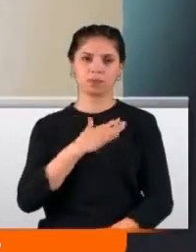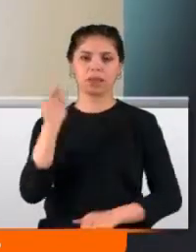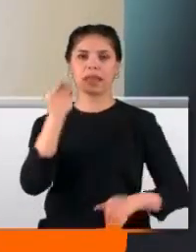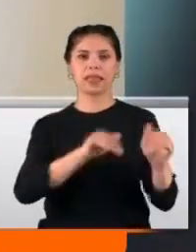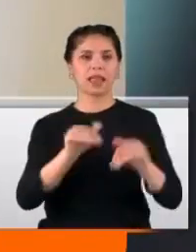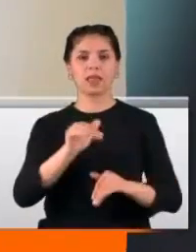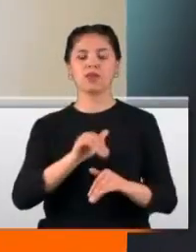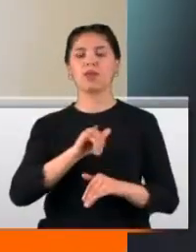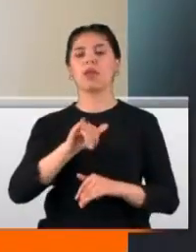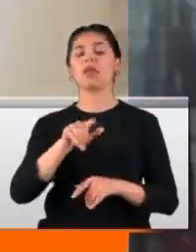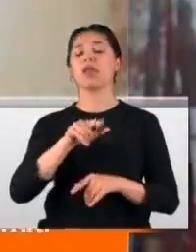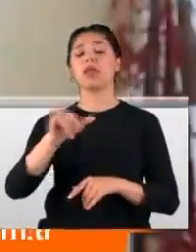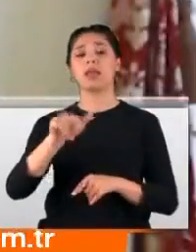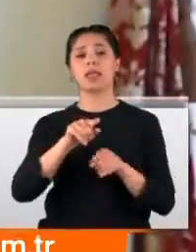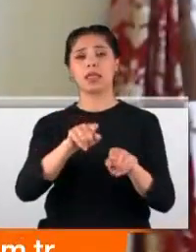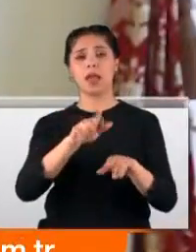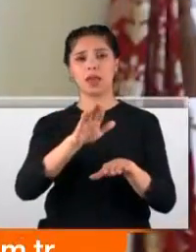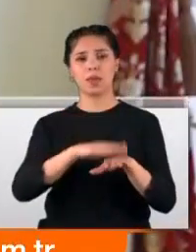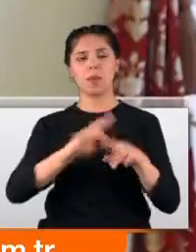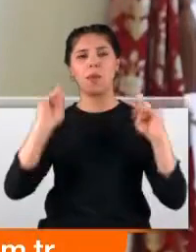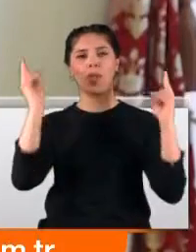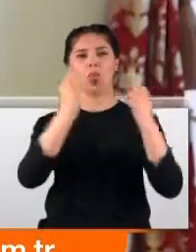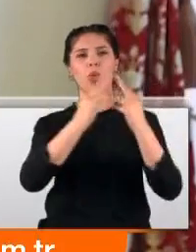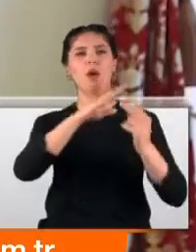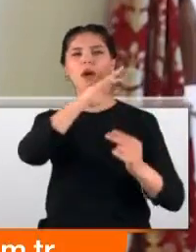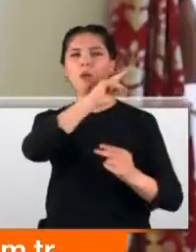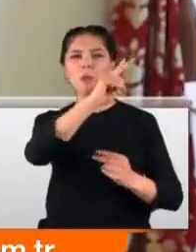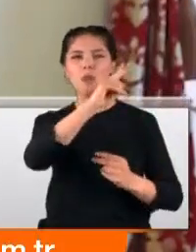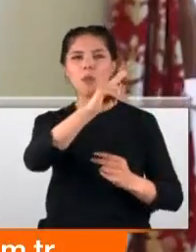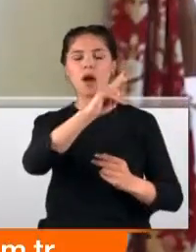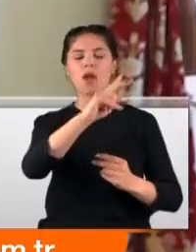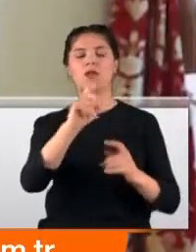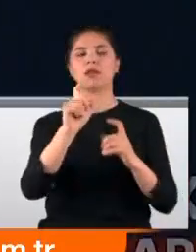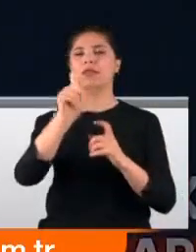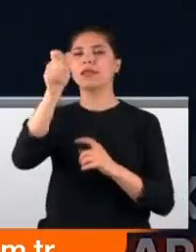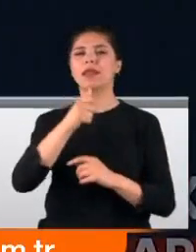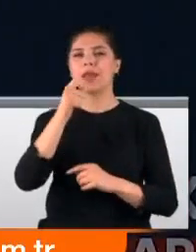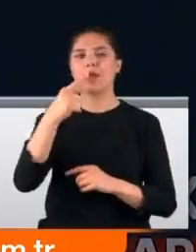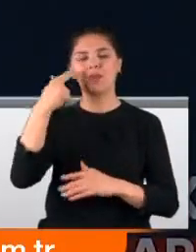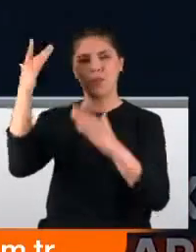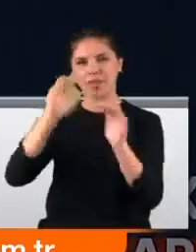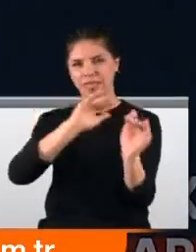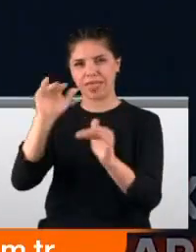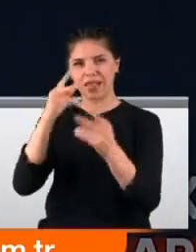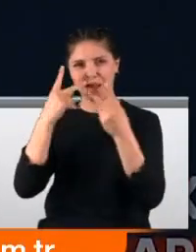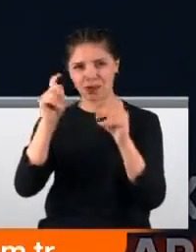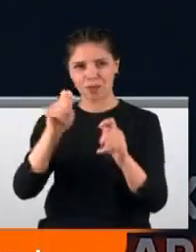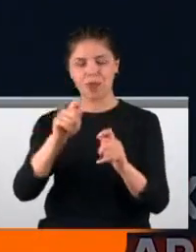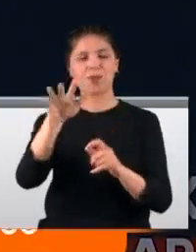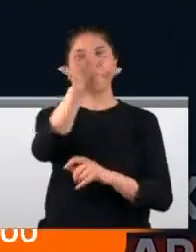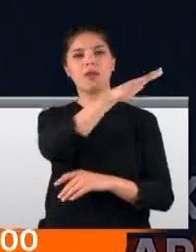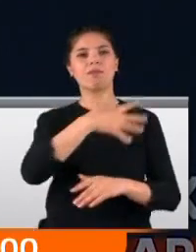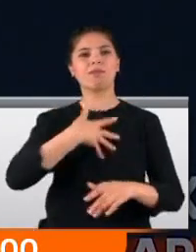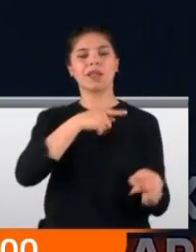her anını yakından takip eden dünya medyasında Sinan Oğan'ın destek açıklaması da manşetlerde. Ben iktidara gelir gelmez